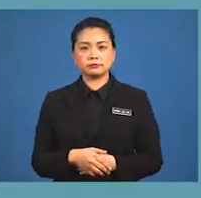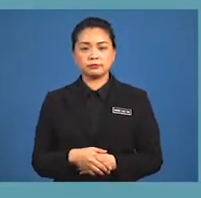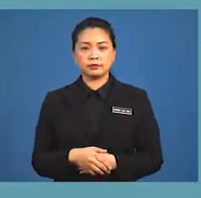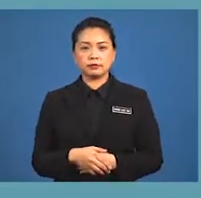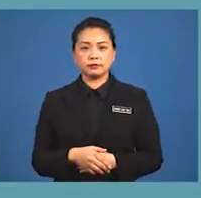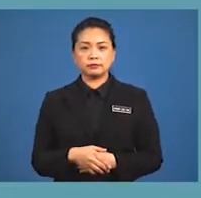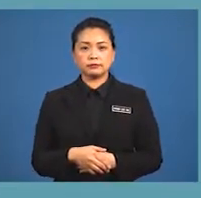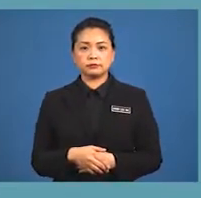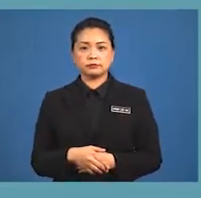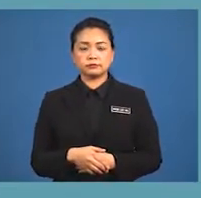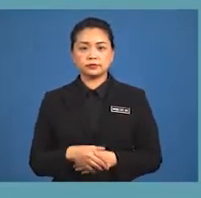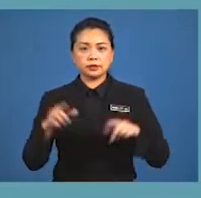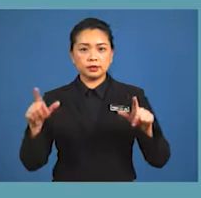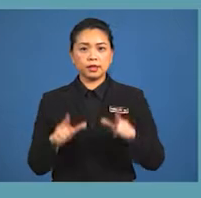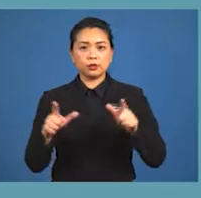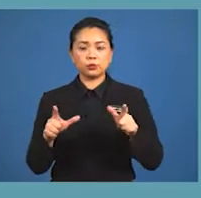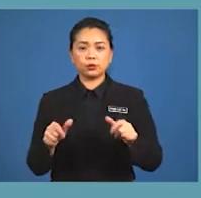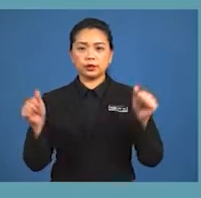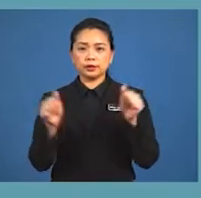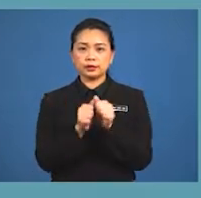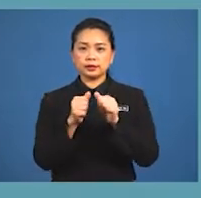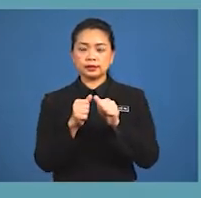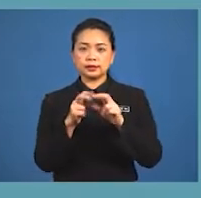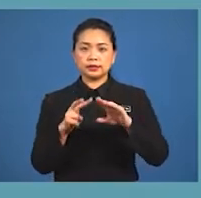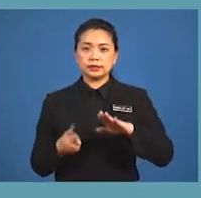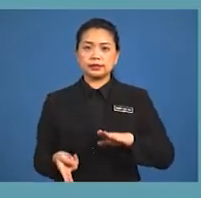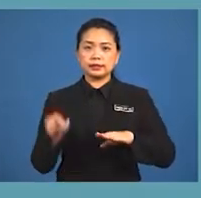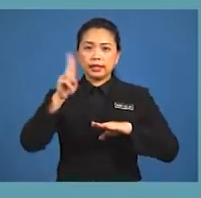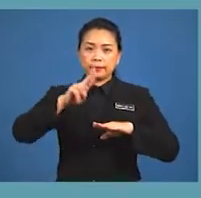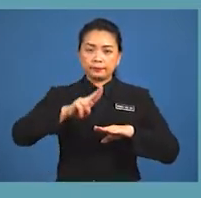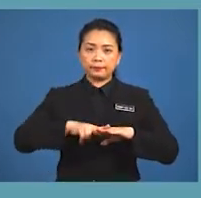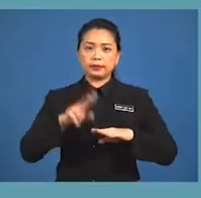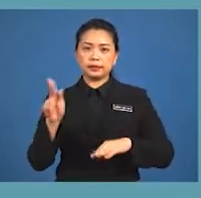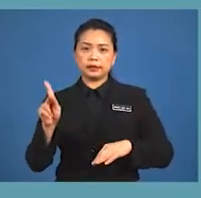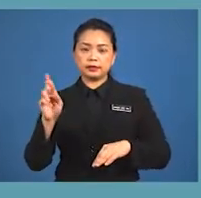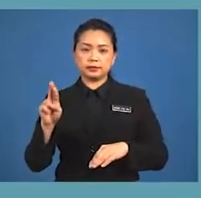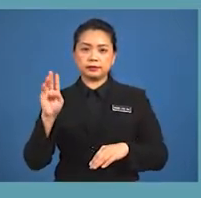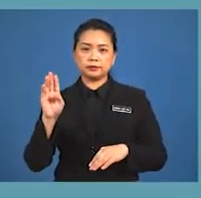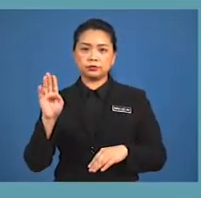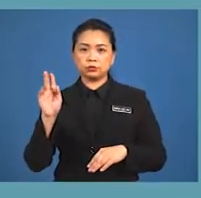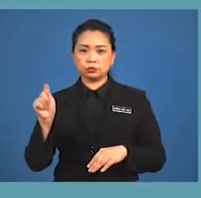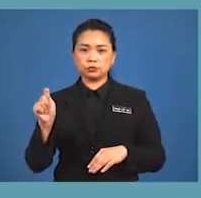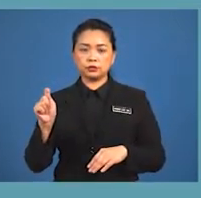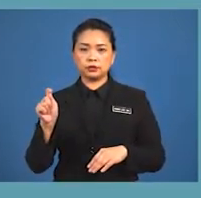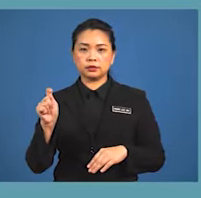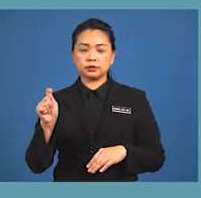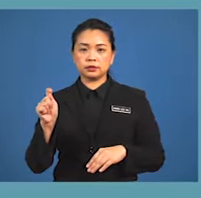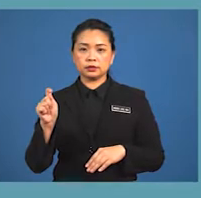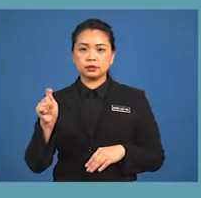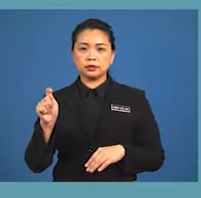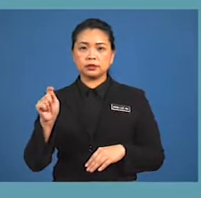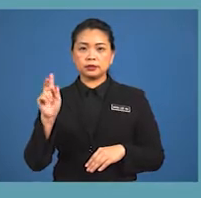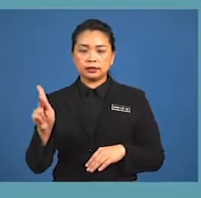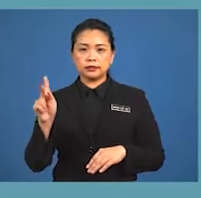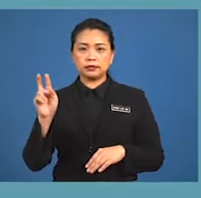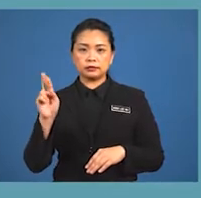kewangan menguncup. Ia dilakukan dengan menaikkan kadar reserve berkanun, menaikkan kadar